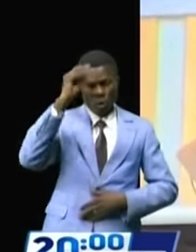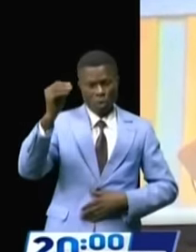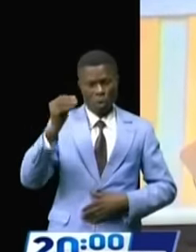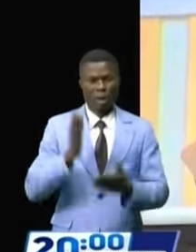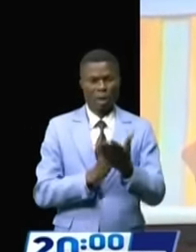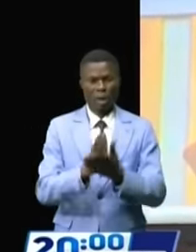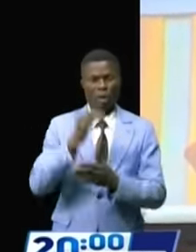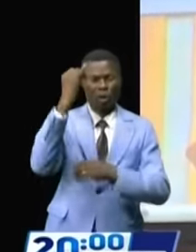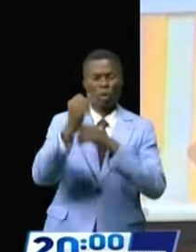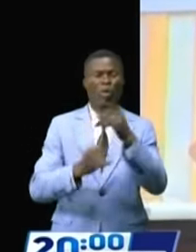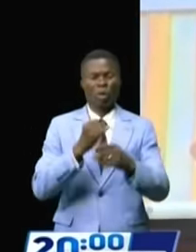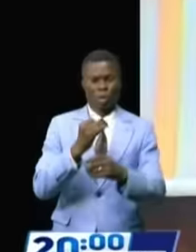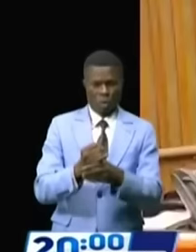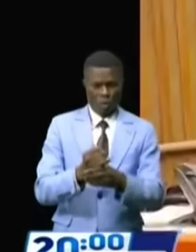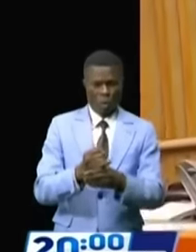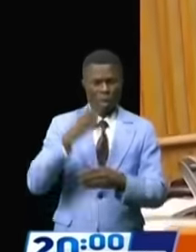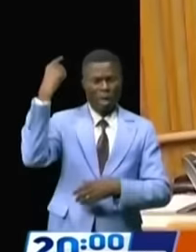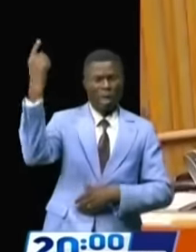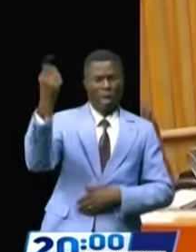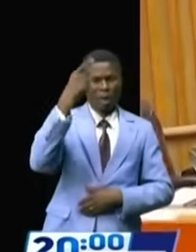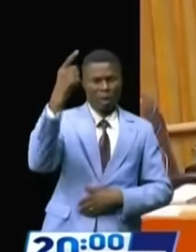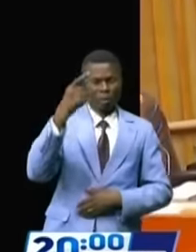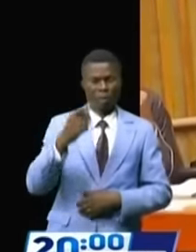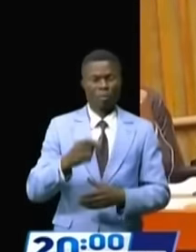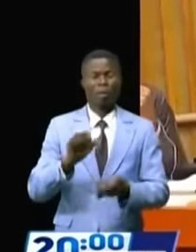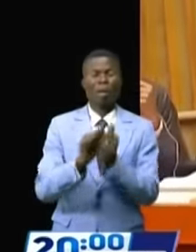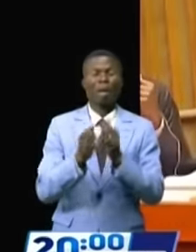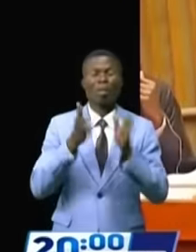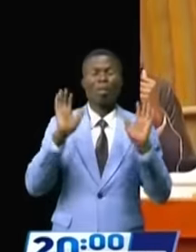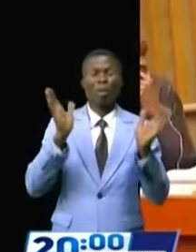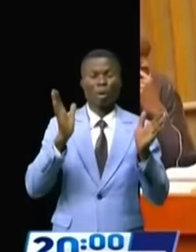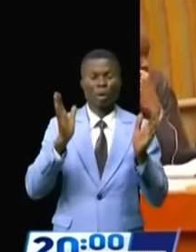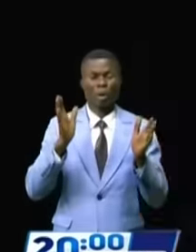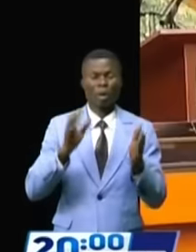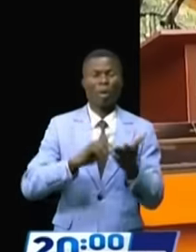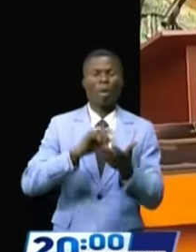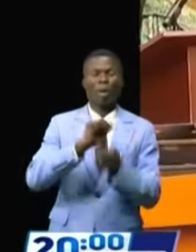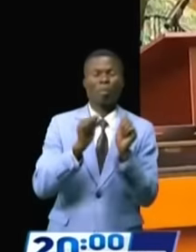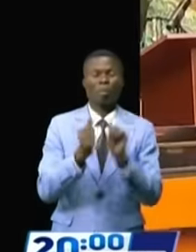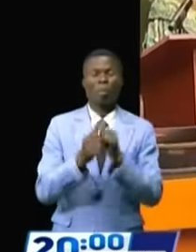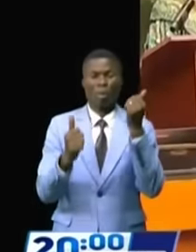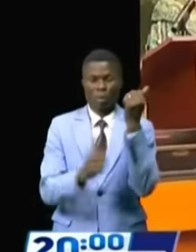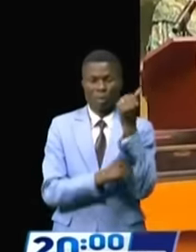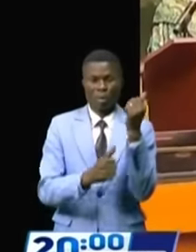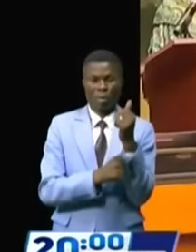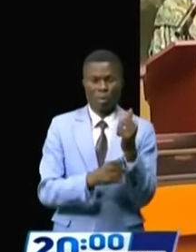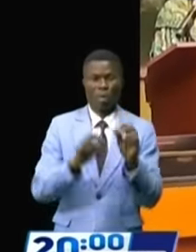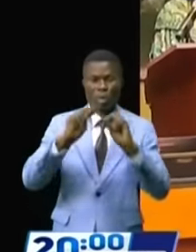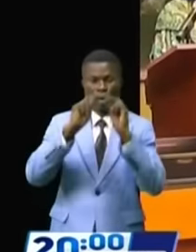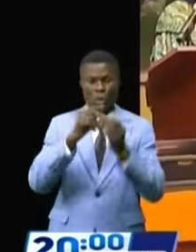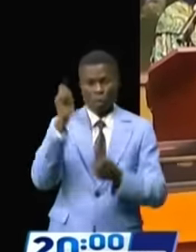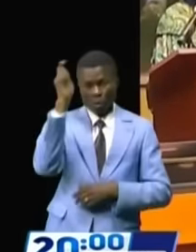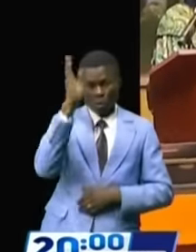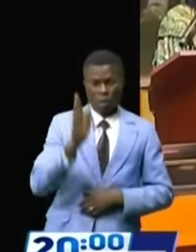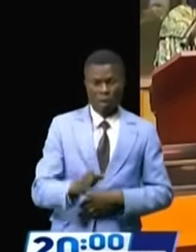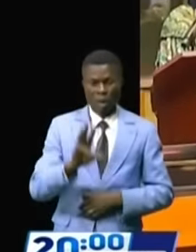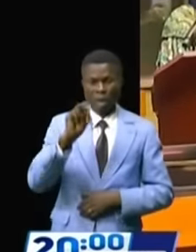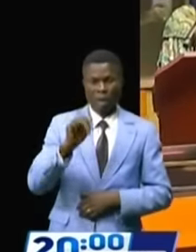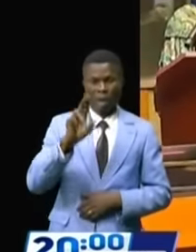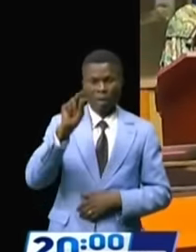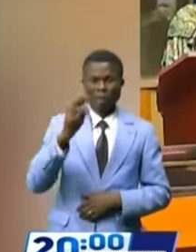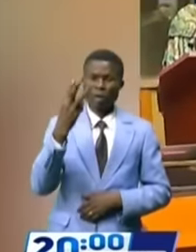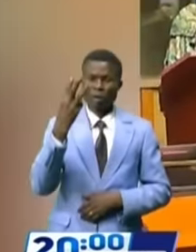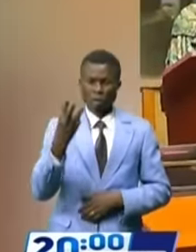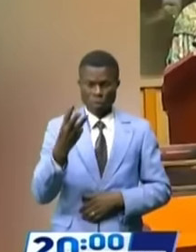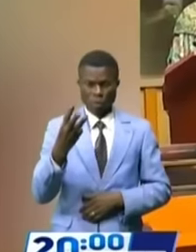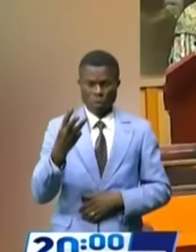droit international humanitaire. Les conséquences dramatiques sur le plan humanitaire du mouvement terroriste dénommé